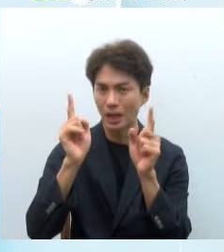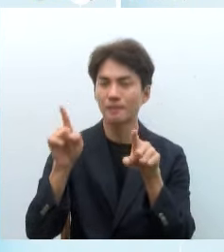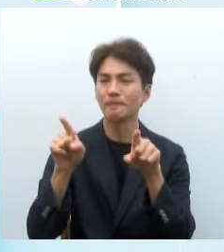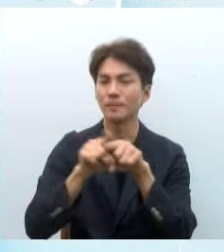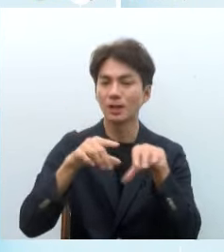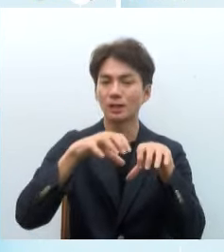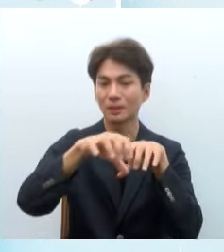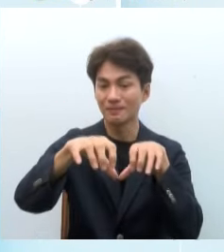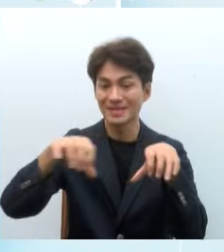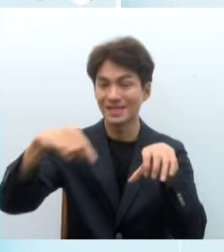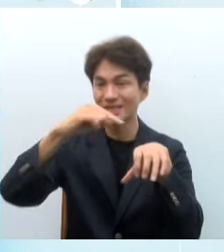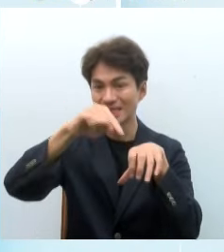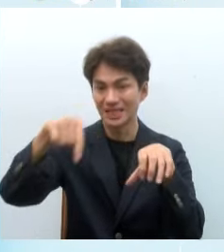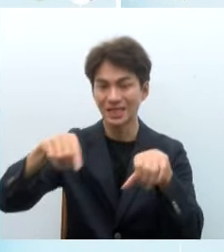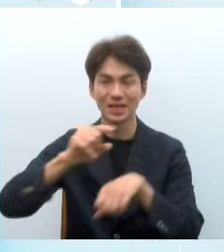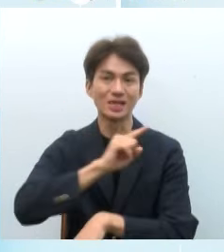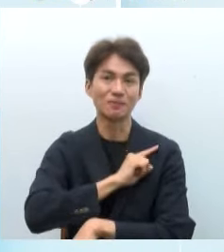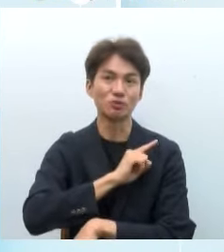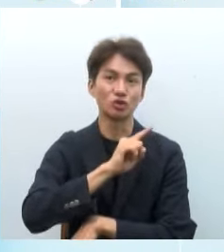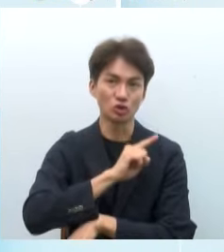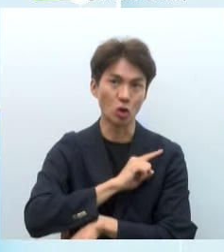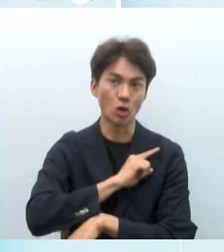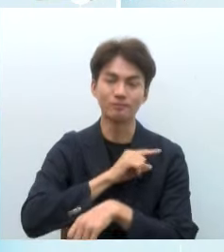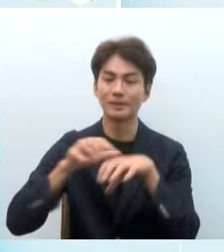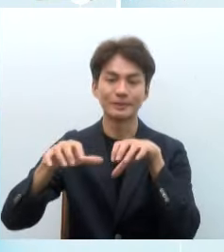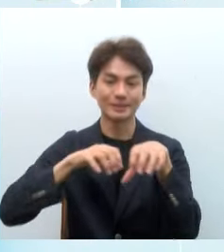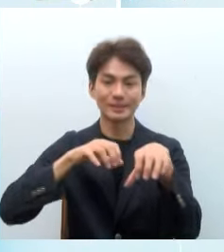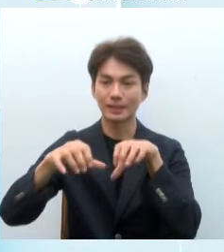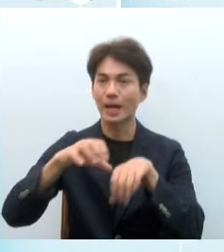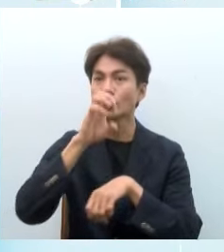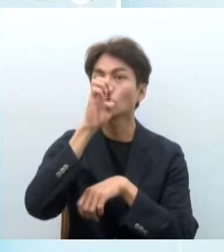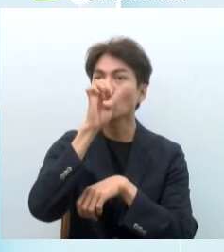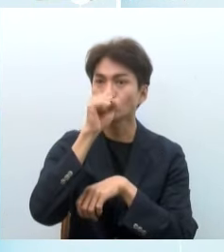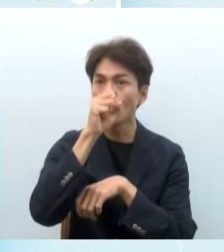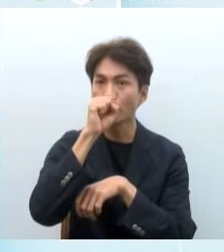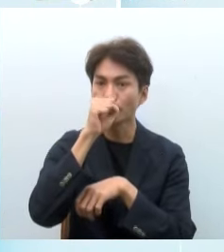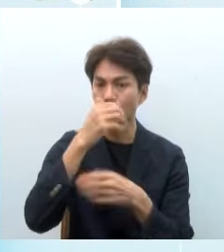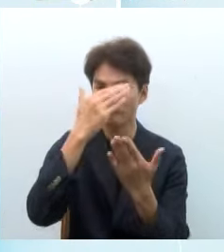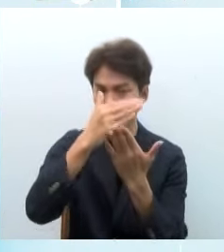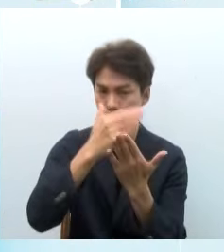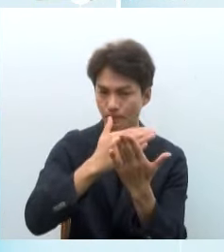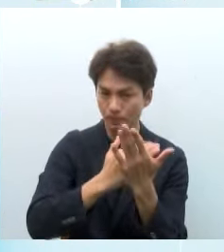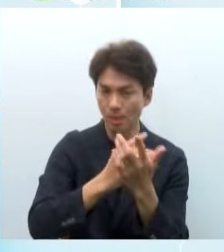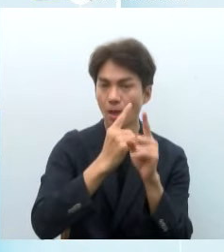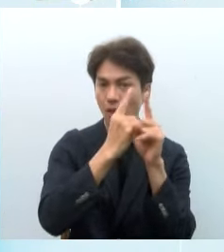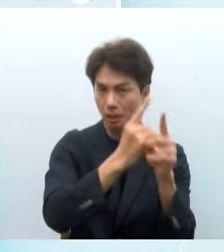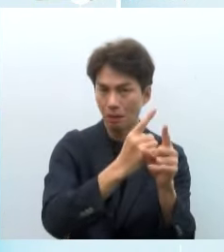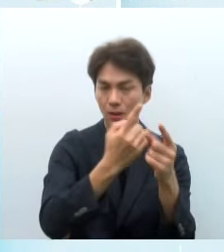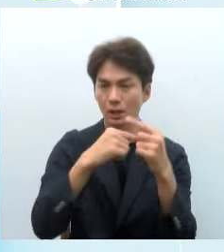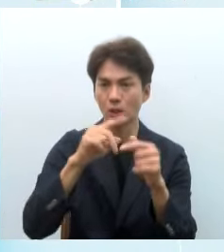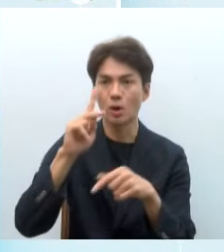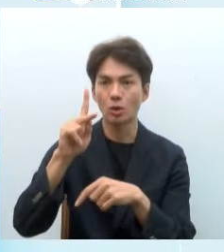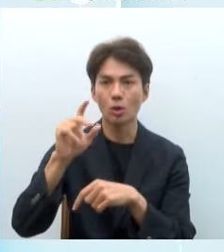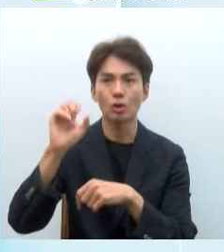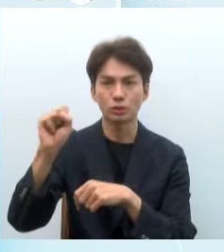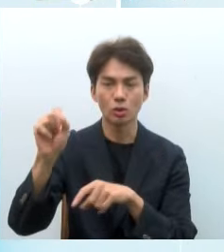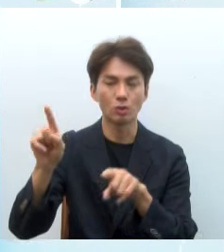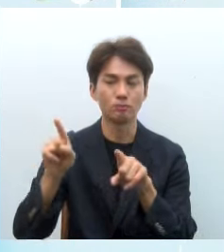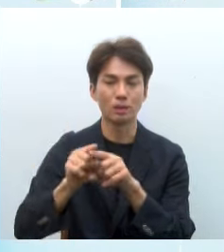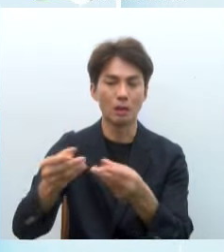ที่บริหารจัดการข้อสอบแต่ปีนี้ทางกกส.กำหนดให้ส่วนราชการคือสปท.